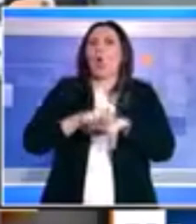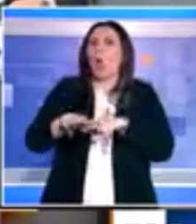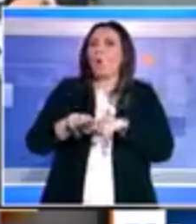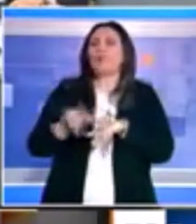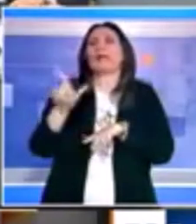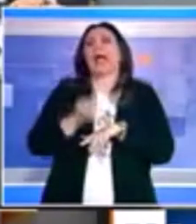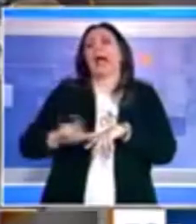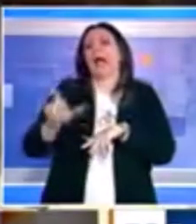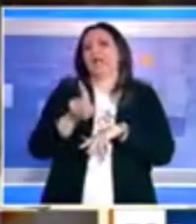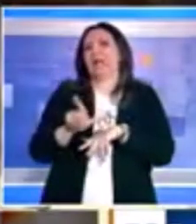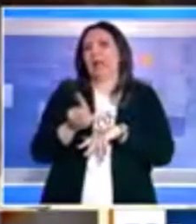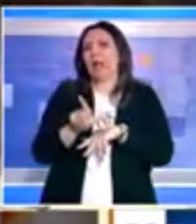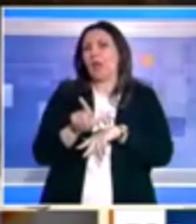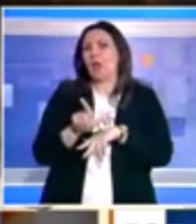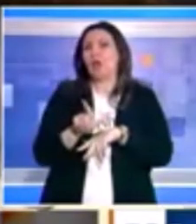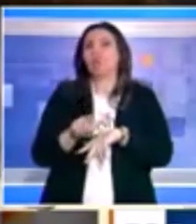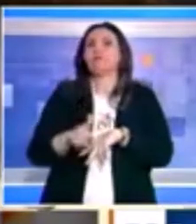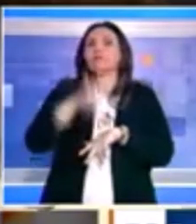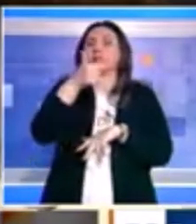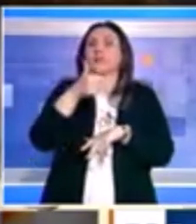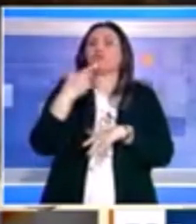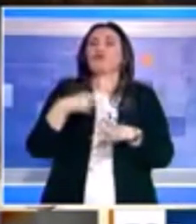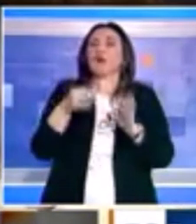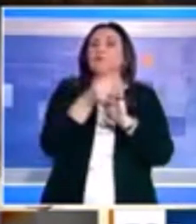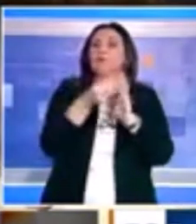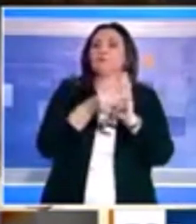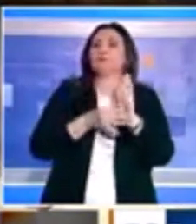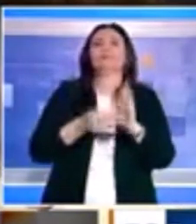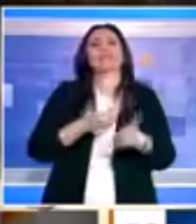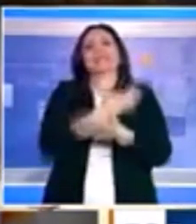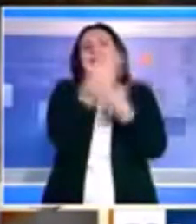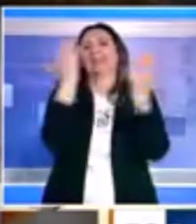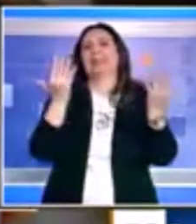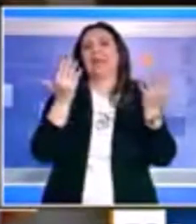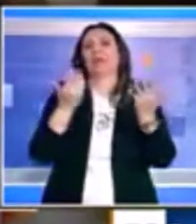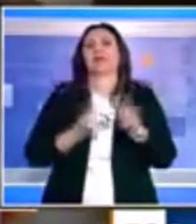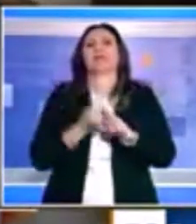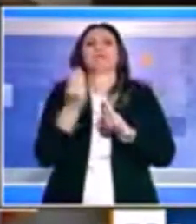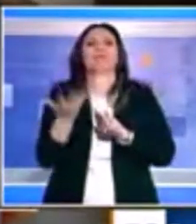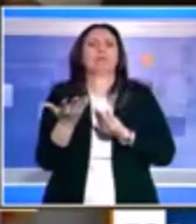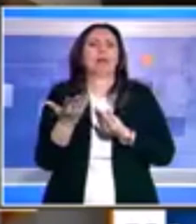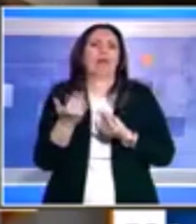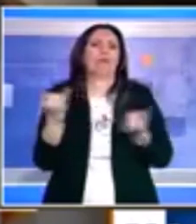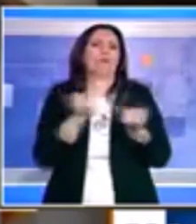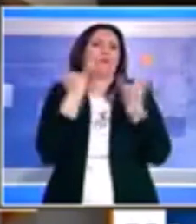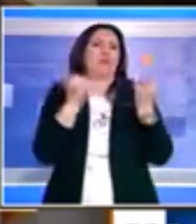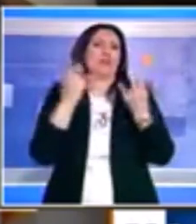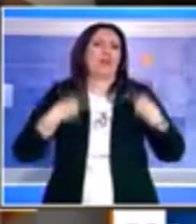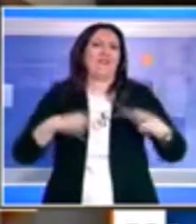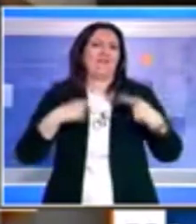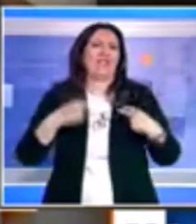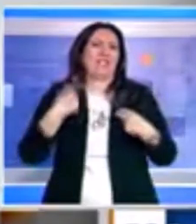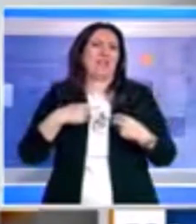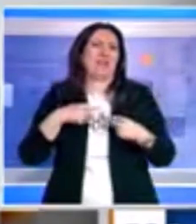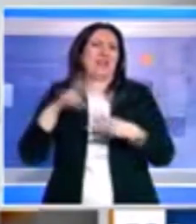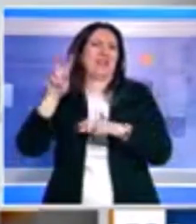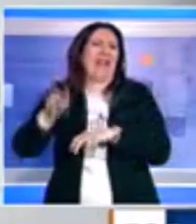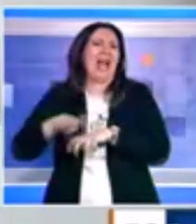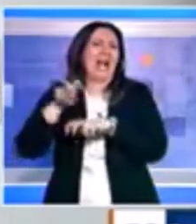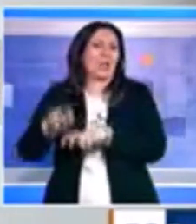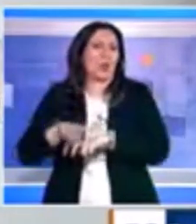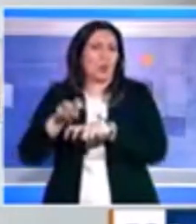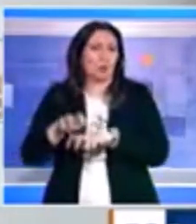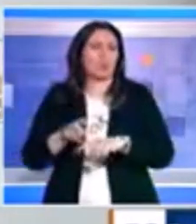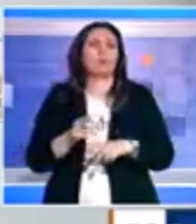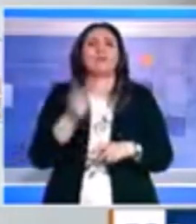prima che altrove è stato presentato un piano chiaro che punta a rendere meno dura la vita dei braccianti agricoli provare a superare uno dei